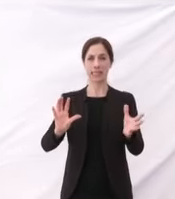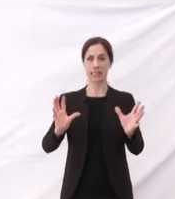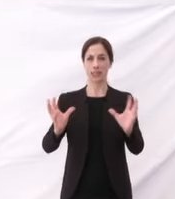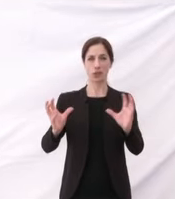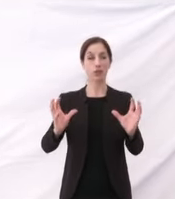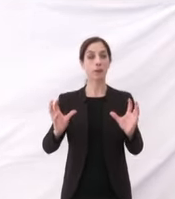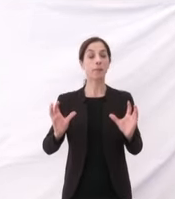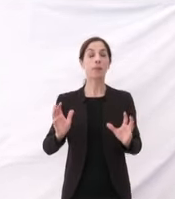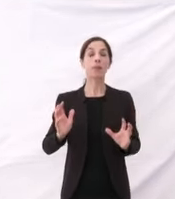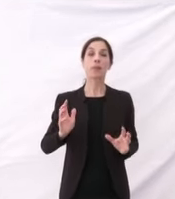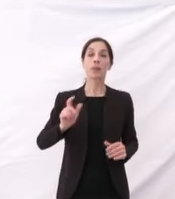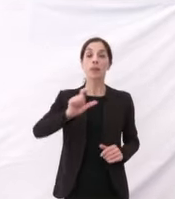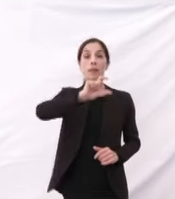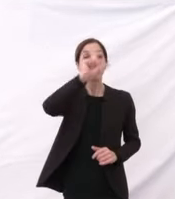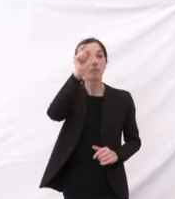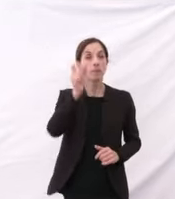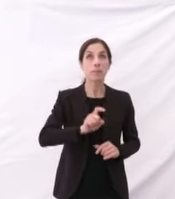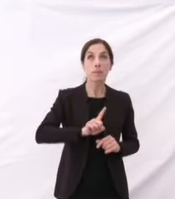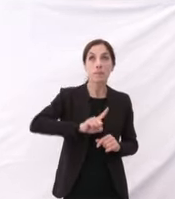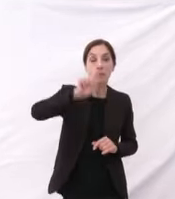L'autonomia non può essere